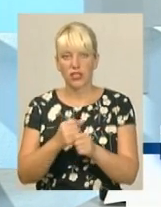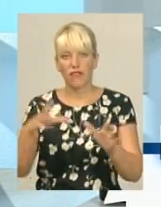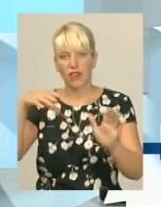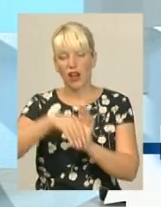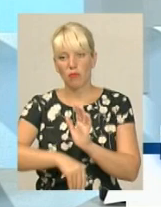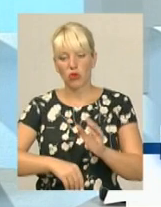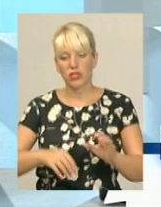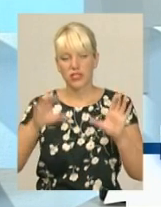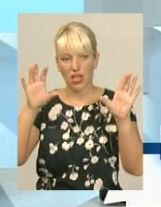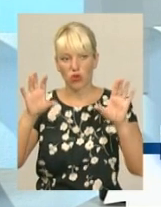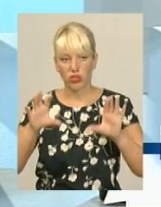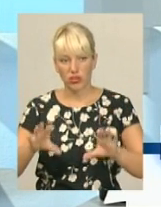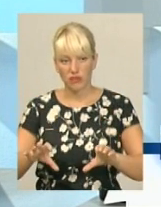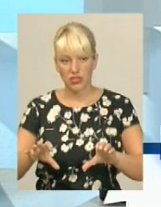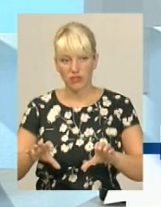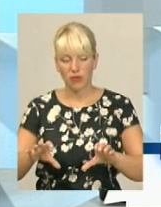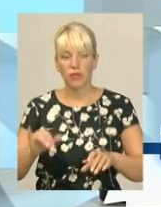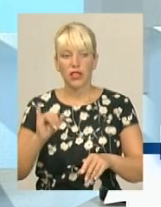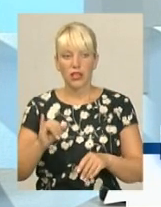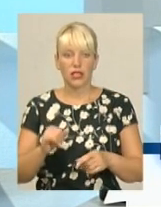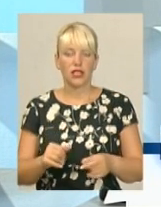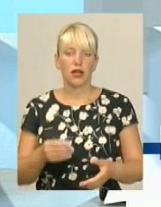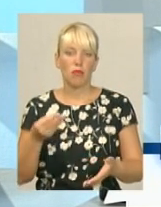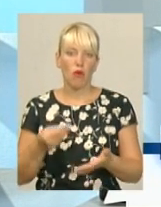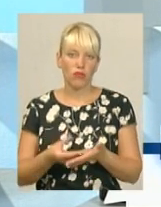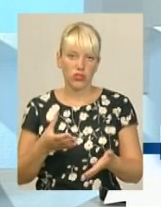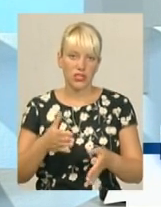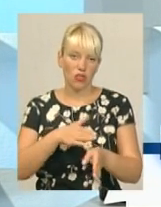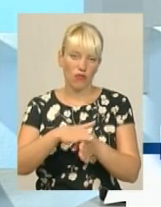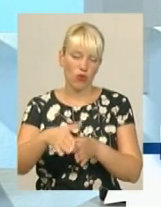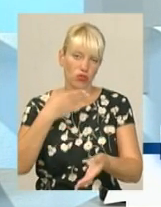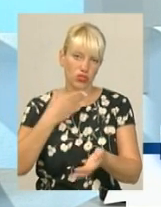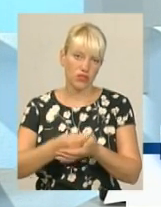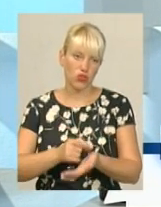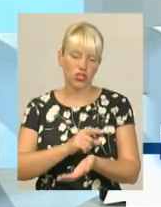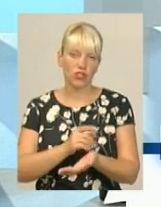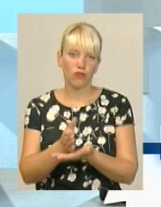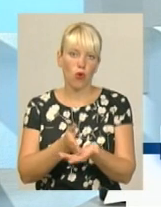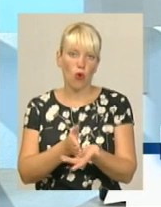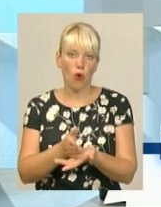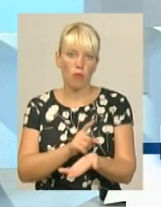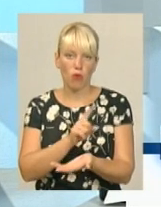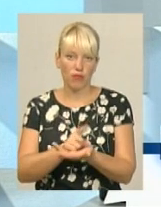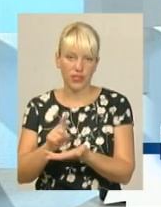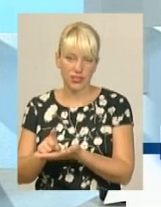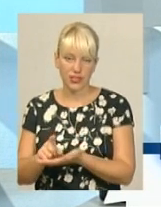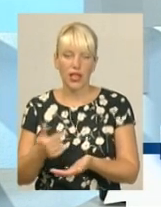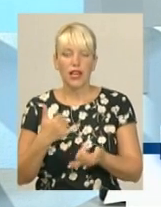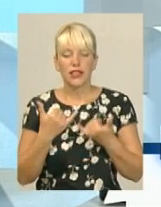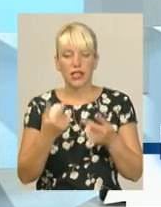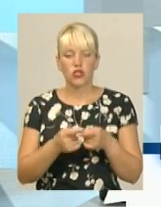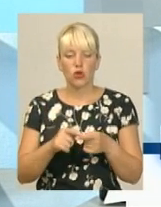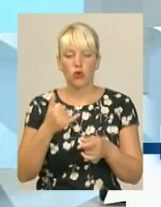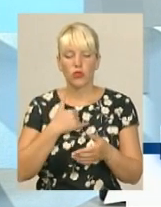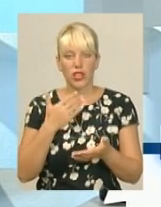рамках діючого законодавства і повноцінно виконувати свої функціональні обов'язки. Для цього у нас є, в першу чергу, закон